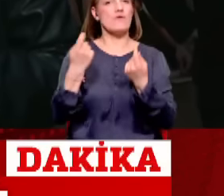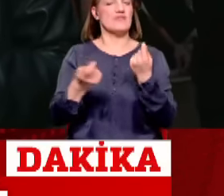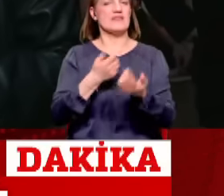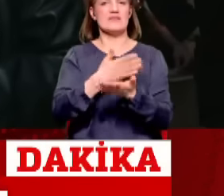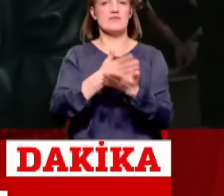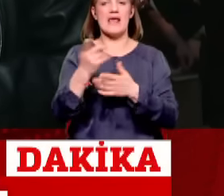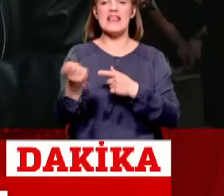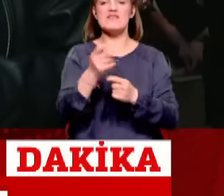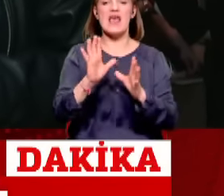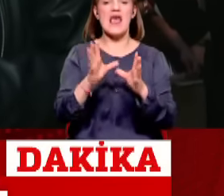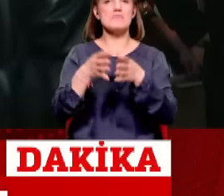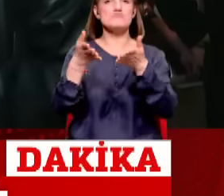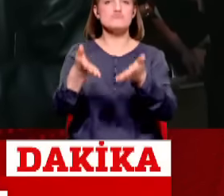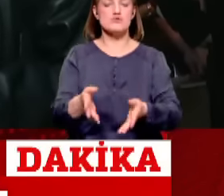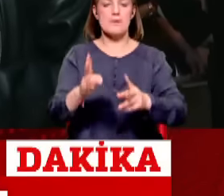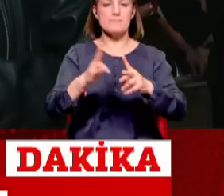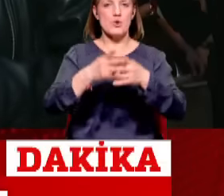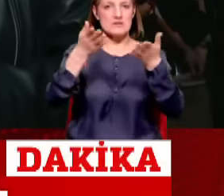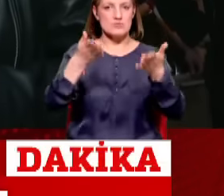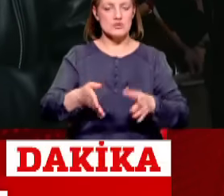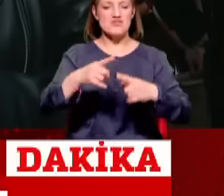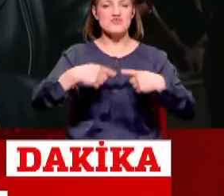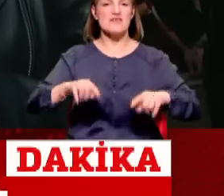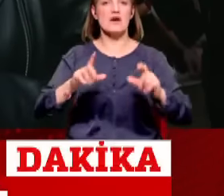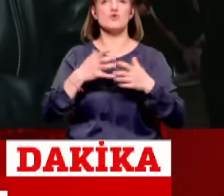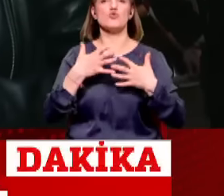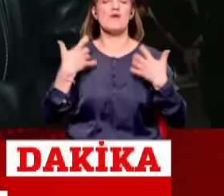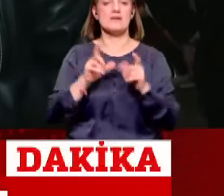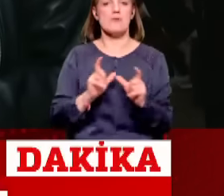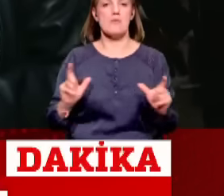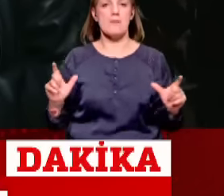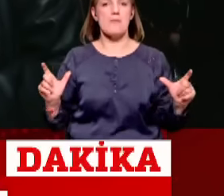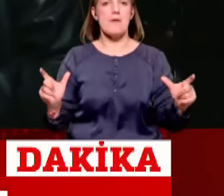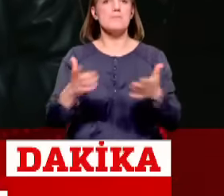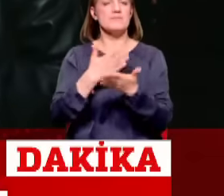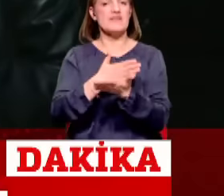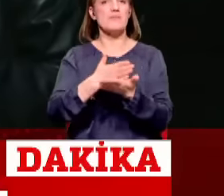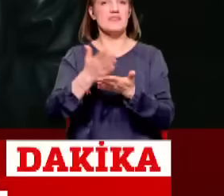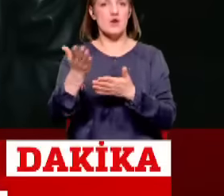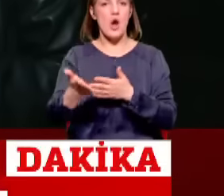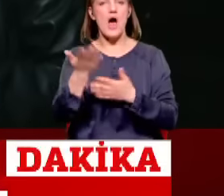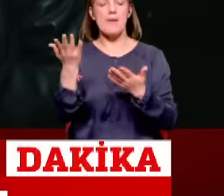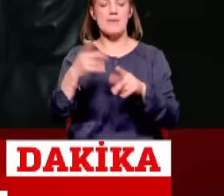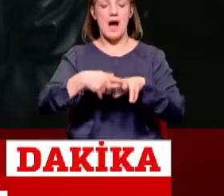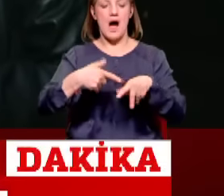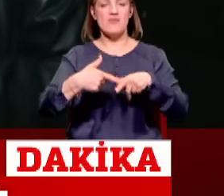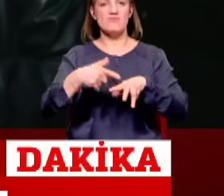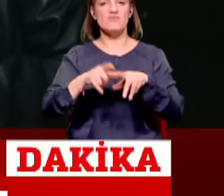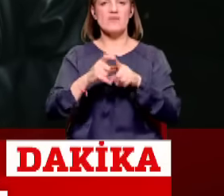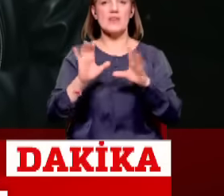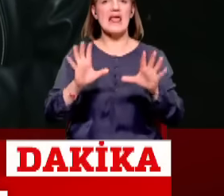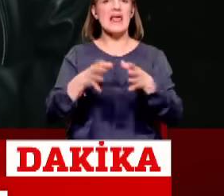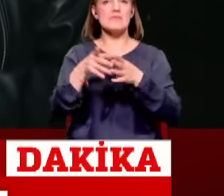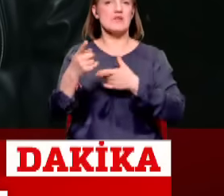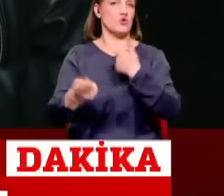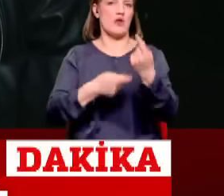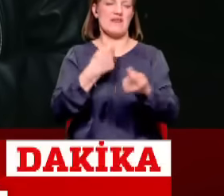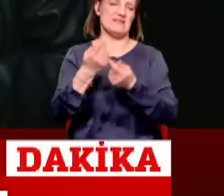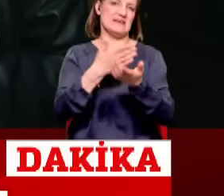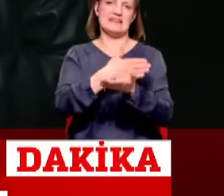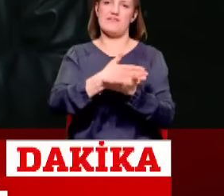sürdürüyor. İtfaiye ekipleri burada. Polis burada. Çevrede güvenlik önlemleri alınmaya devam ediliyor ve AFAD ekipleri de görevlerini